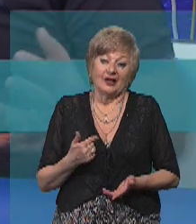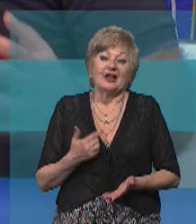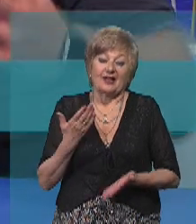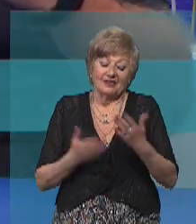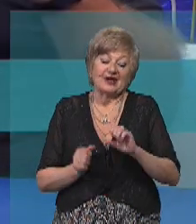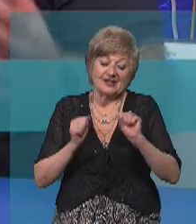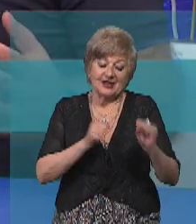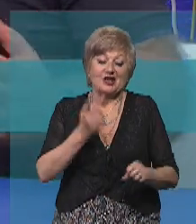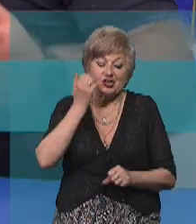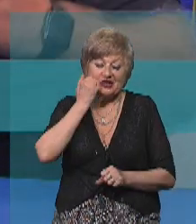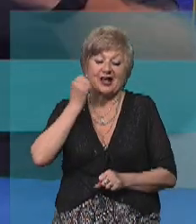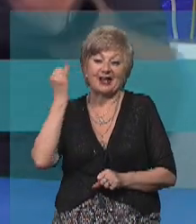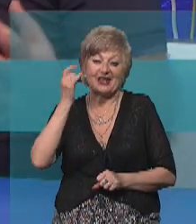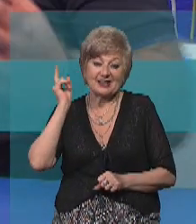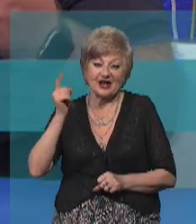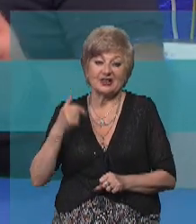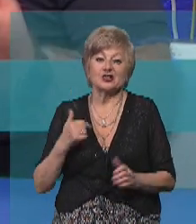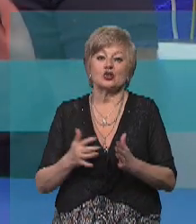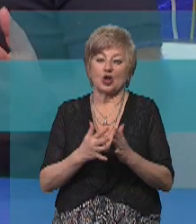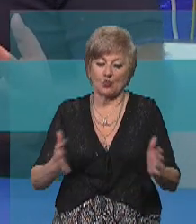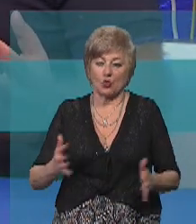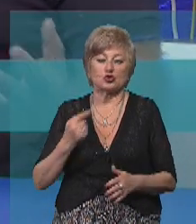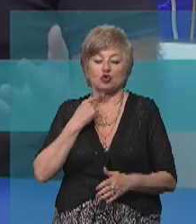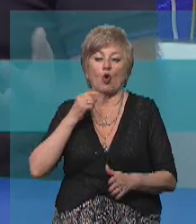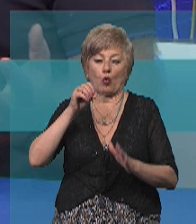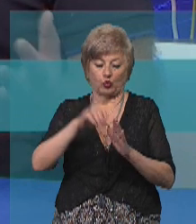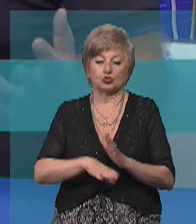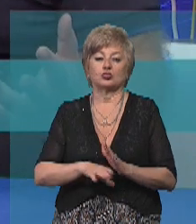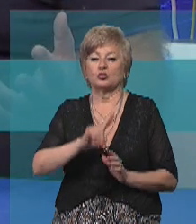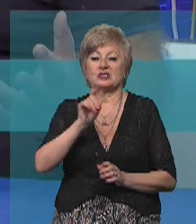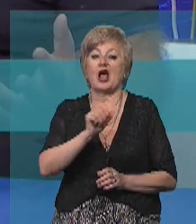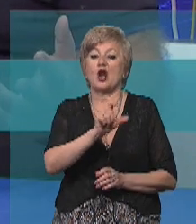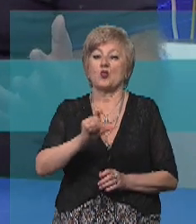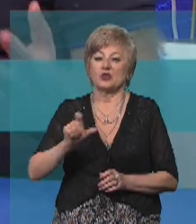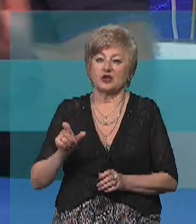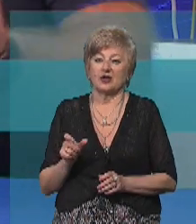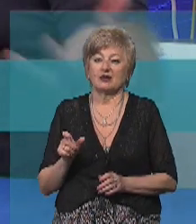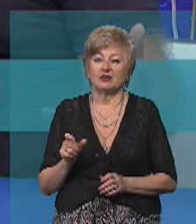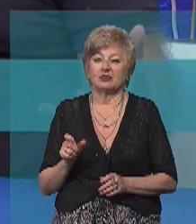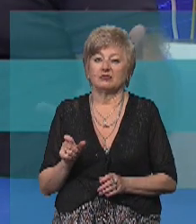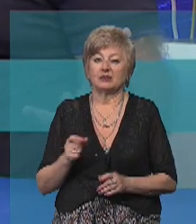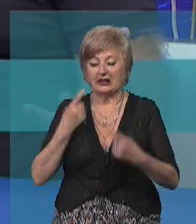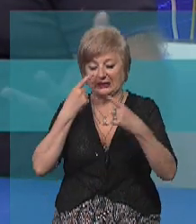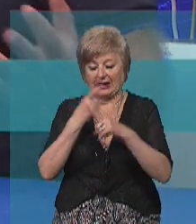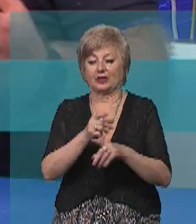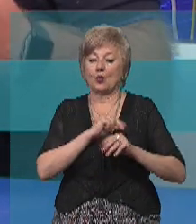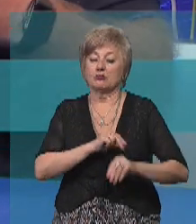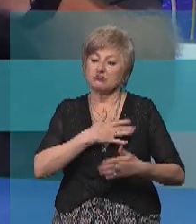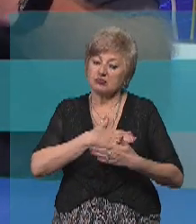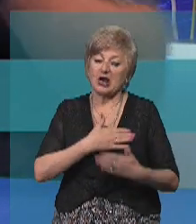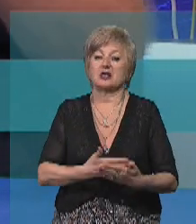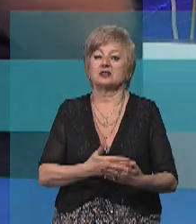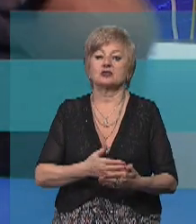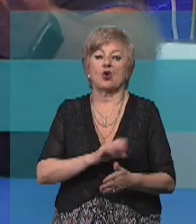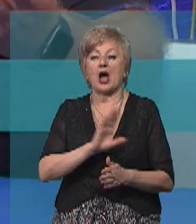консервативна, я більше голосую сюди за людей, ну, як технократів, от, а не